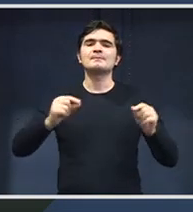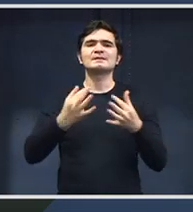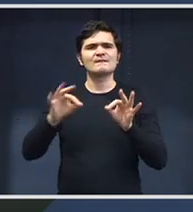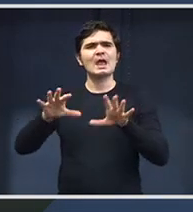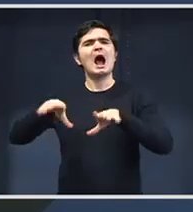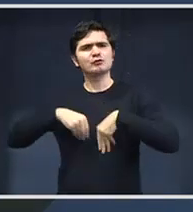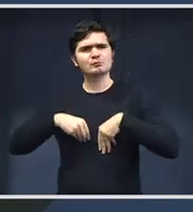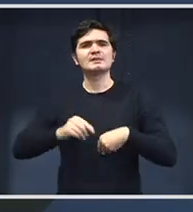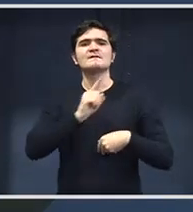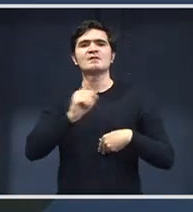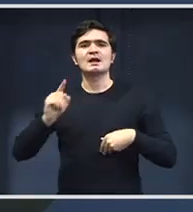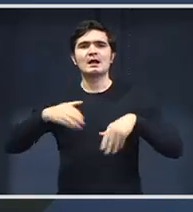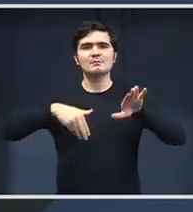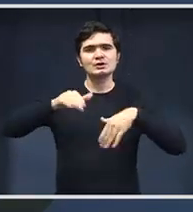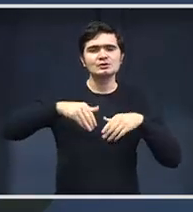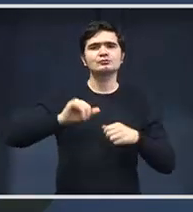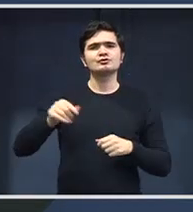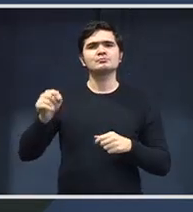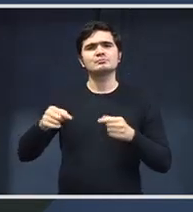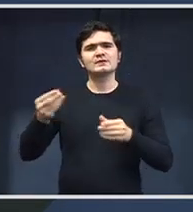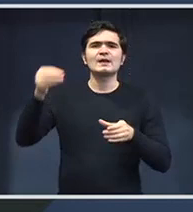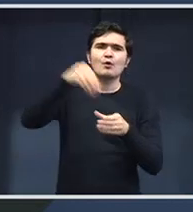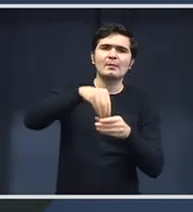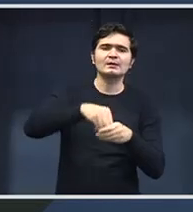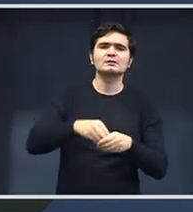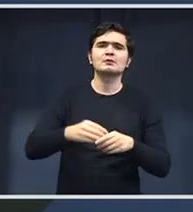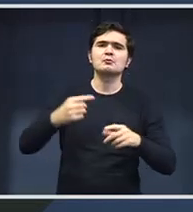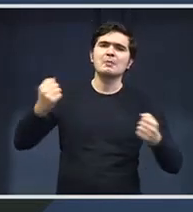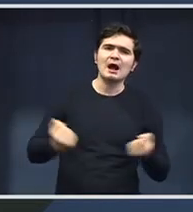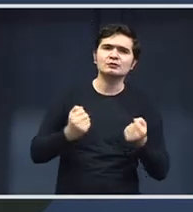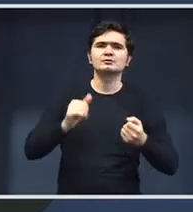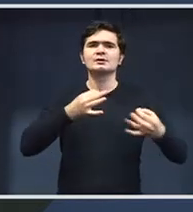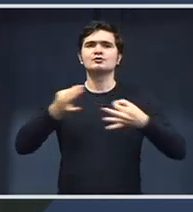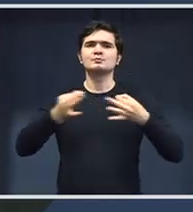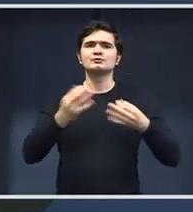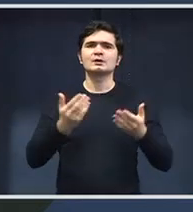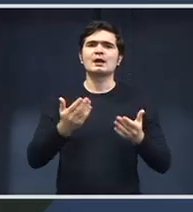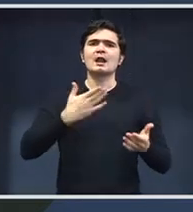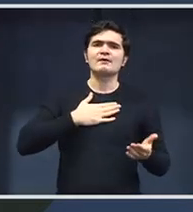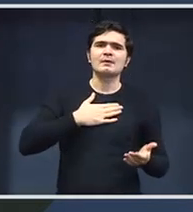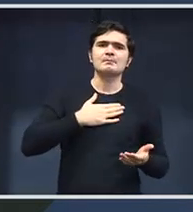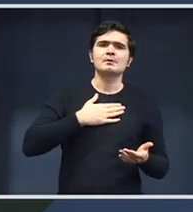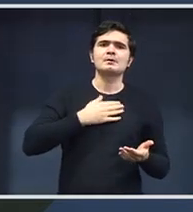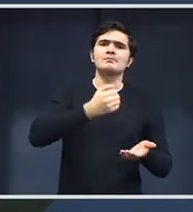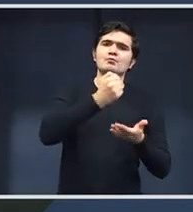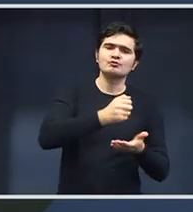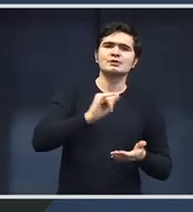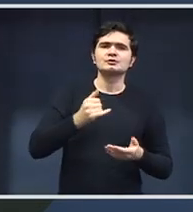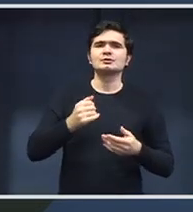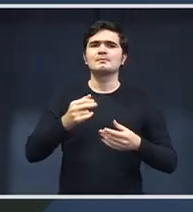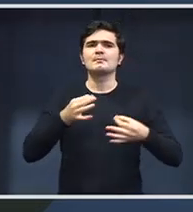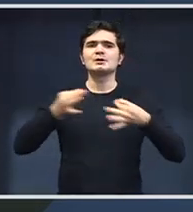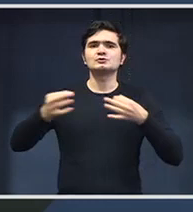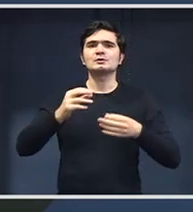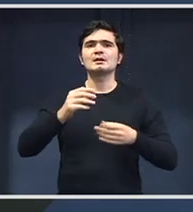parte și ele trebuie să fie completate cu acțiunile și măsurile pe care noi le-am bugetat, pentru care avem bugetat și, bineînțeles, măsurile de reformă.